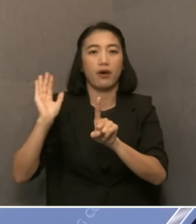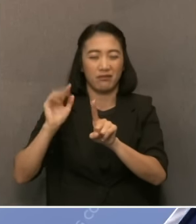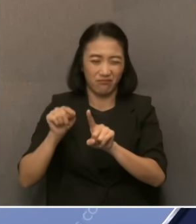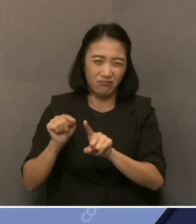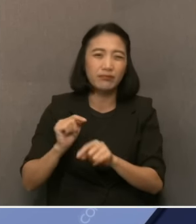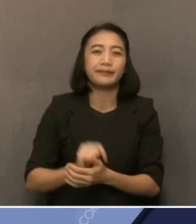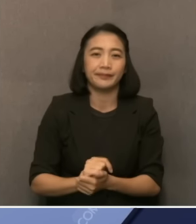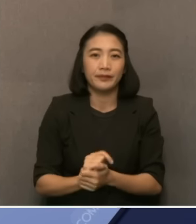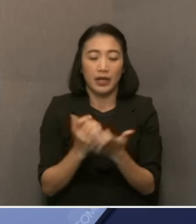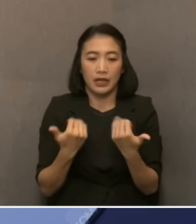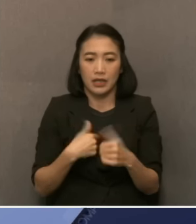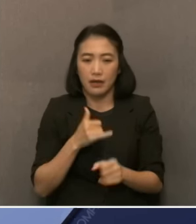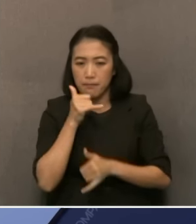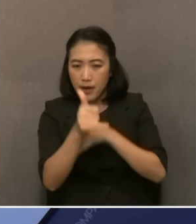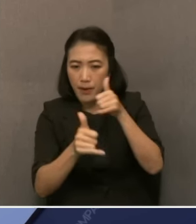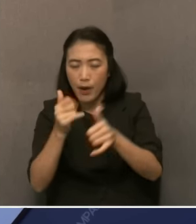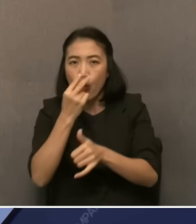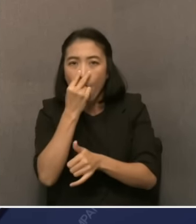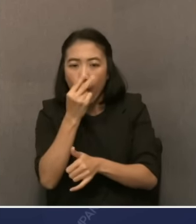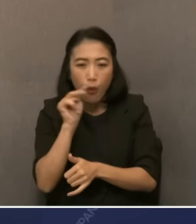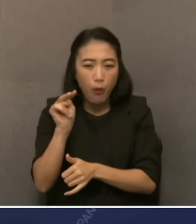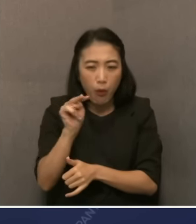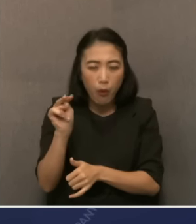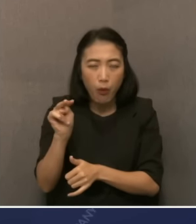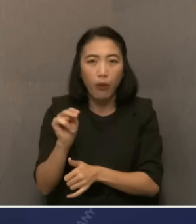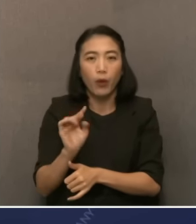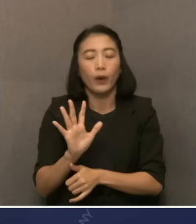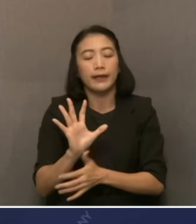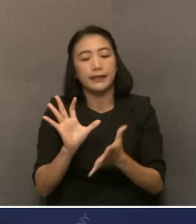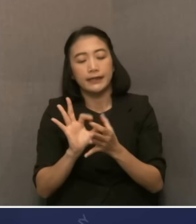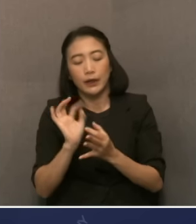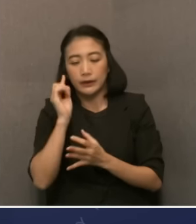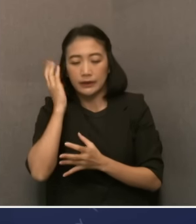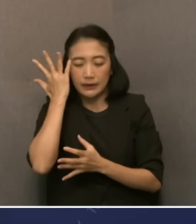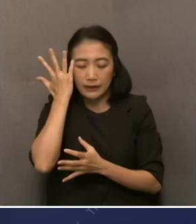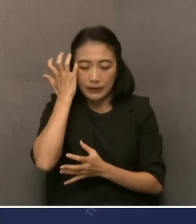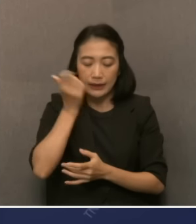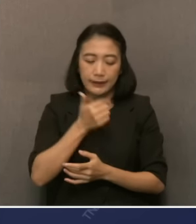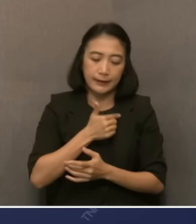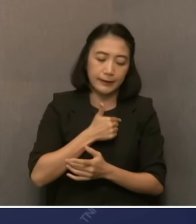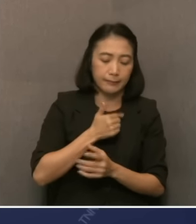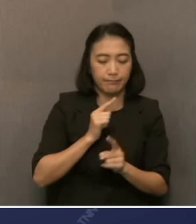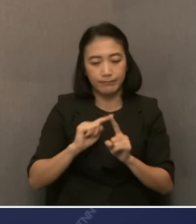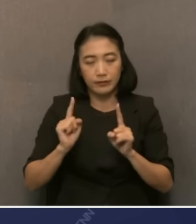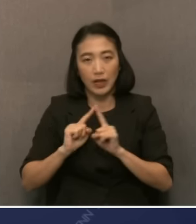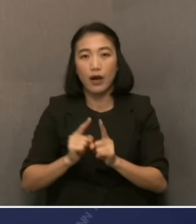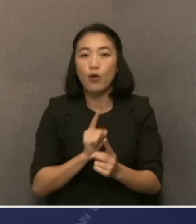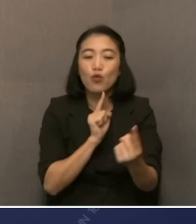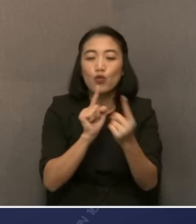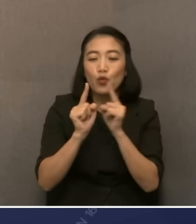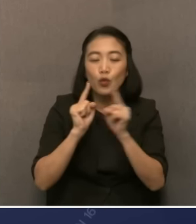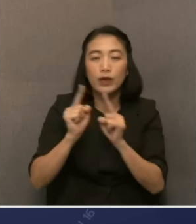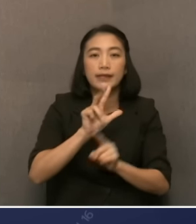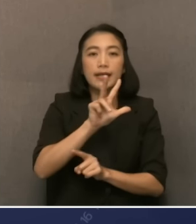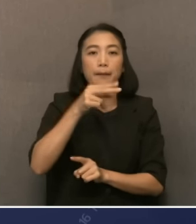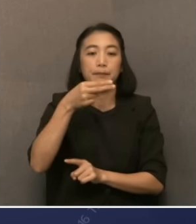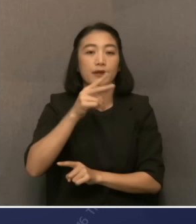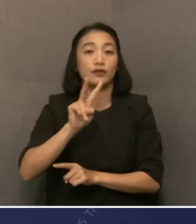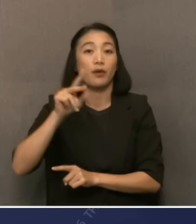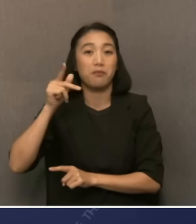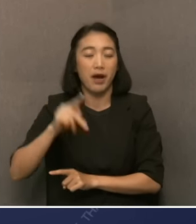การลงพื้นที่ไปดูเรื่องของสภาพจิตนะคะก็พูดคุยกันเนี่ยประมาณ 32,000คนจากการประเมินค่ะพบว่ามีคนที่มี